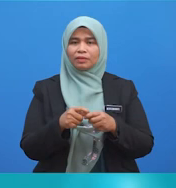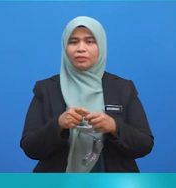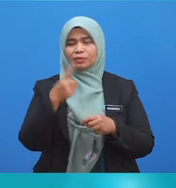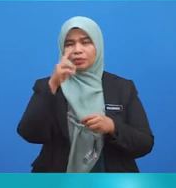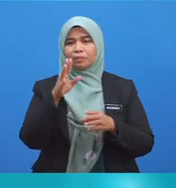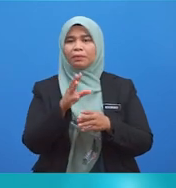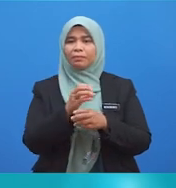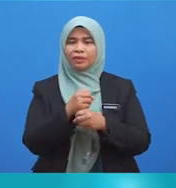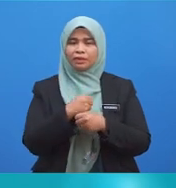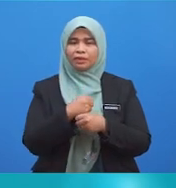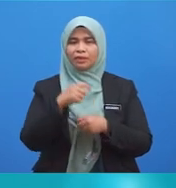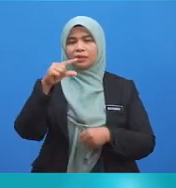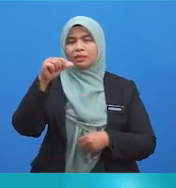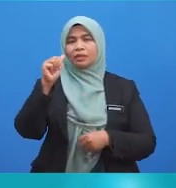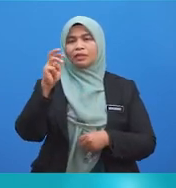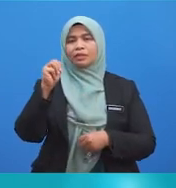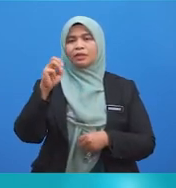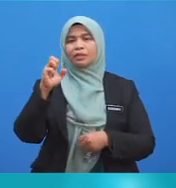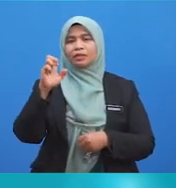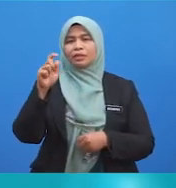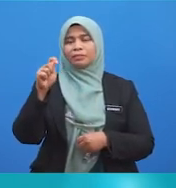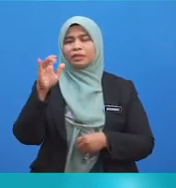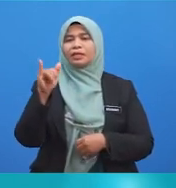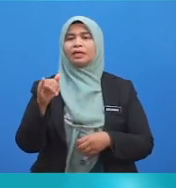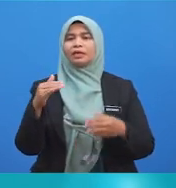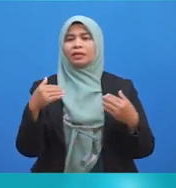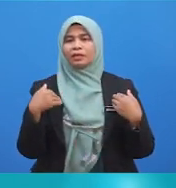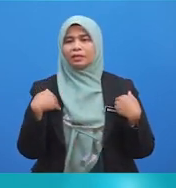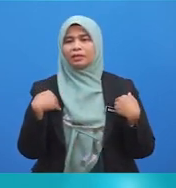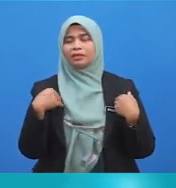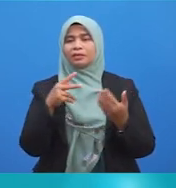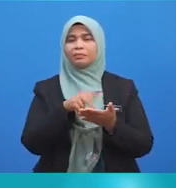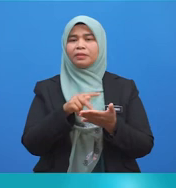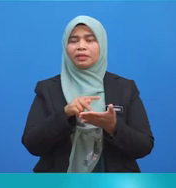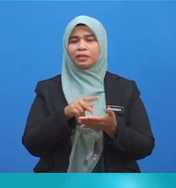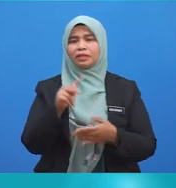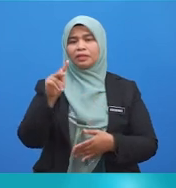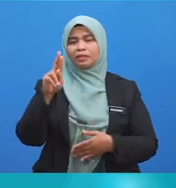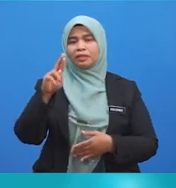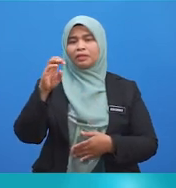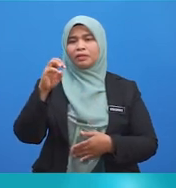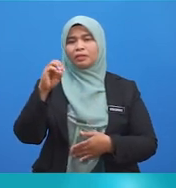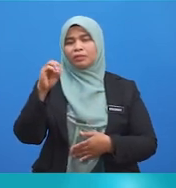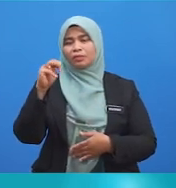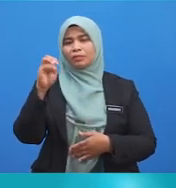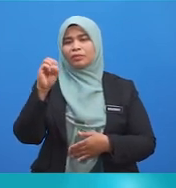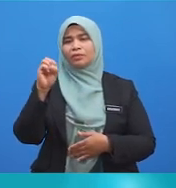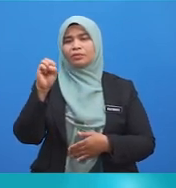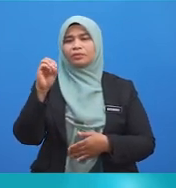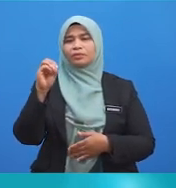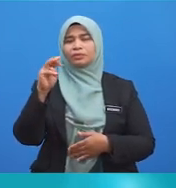membentuk gamet yang mempunyai bilangan kromosom yang haploid seperti yang